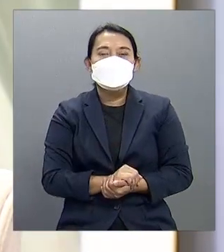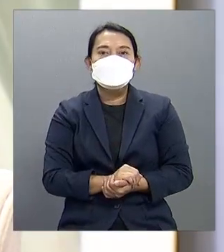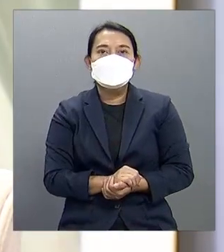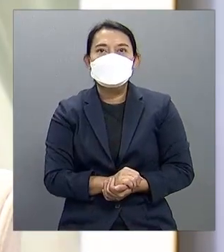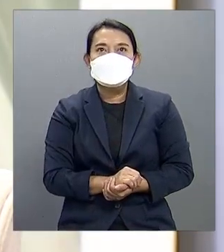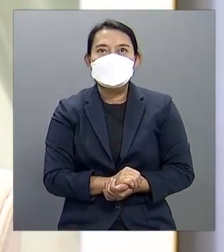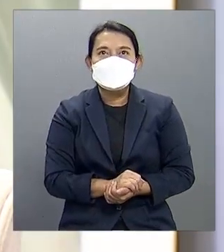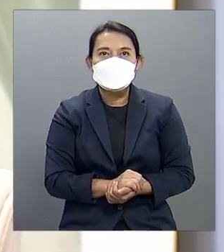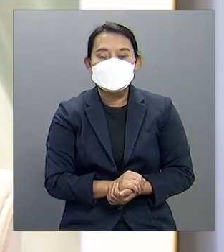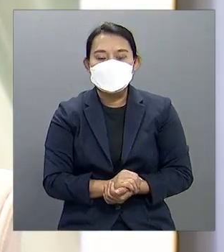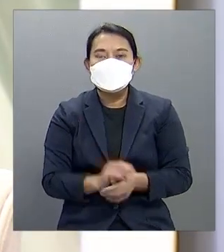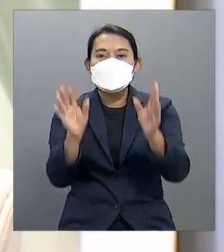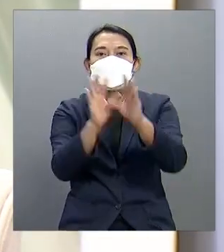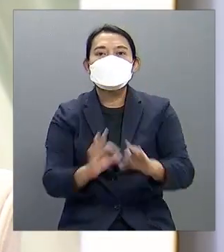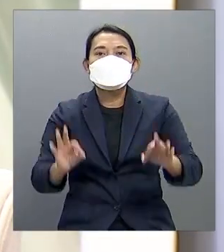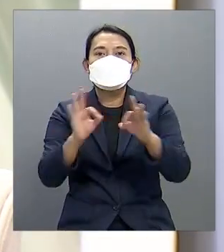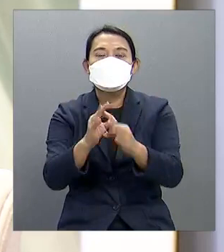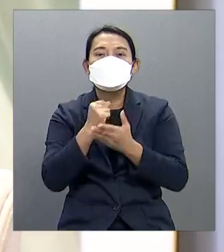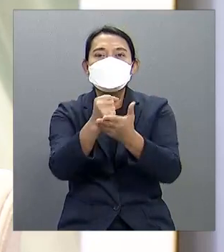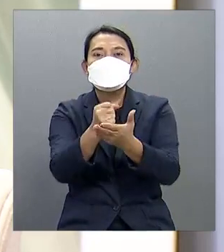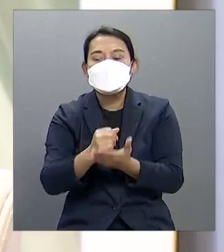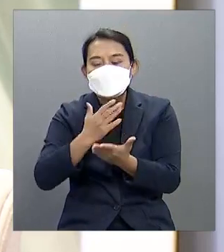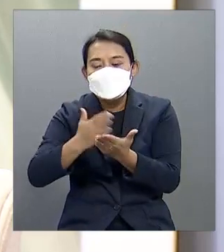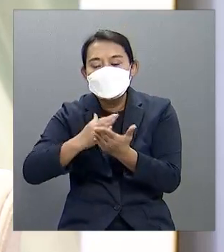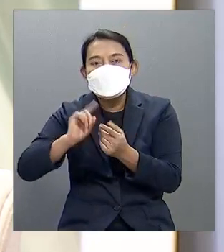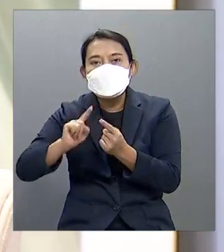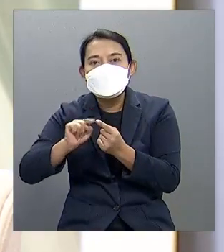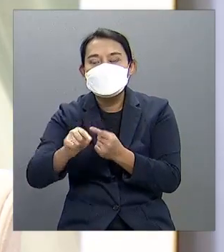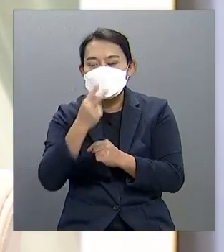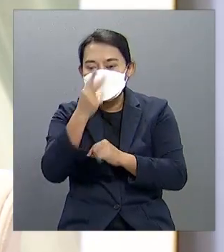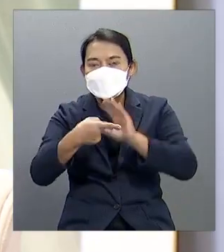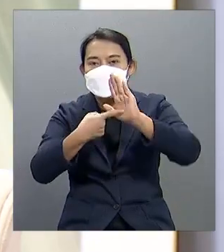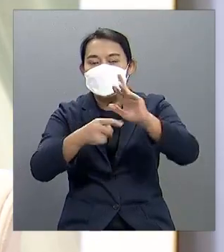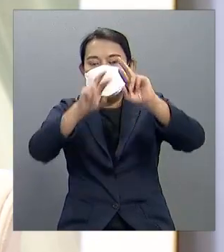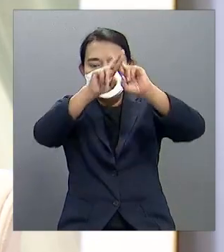ยเหมือนบางทีร้านค้าแทบทุกร้านเนา ะ ที่บอกว่าถ้ากินเหลือปรับเนี่ยอันนี้เ